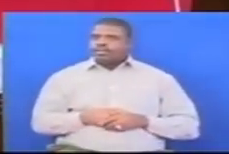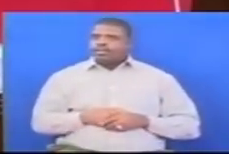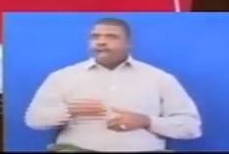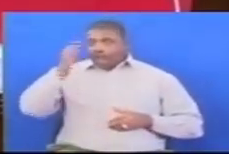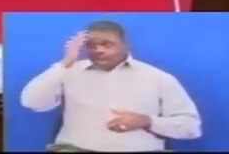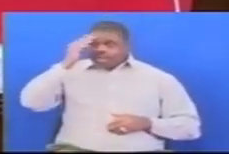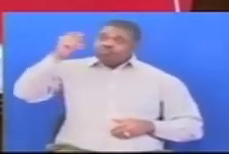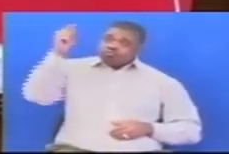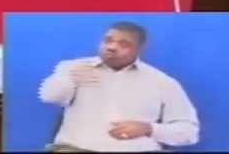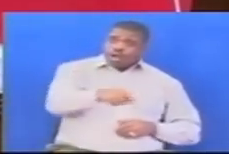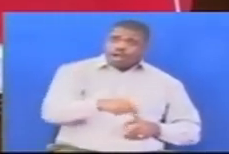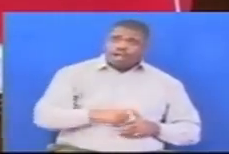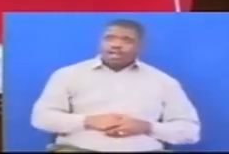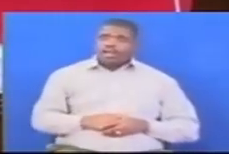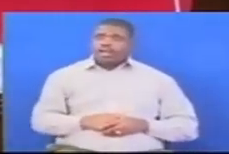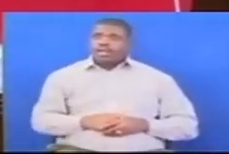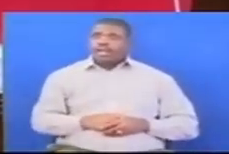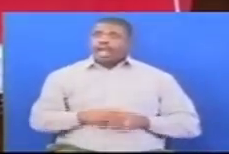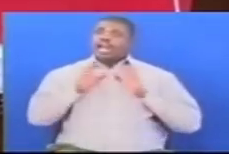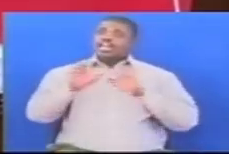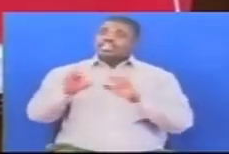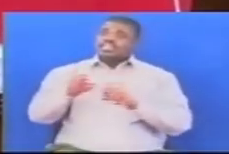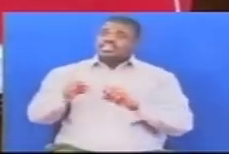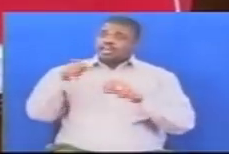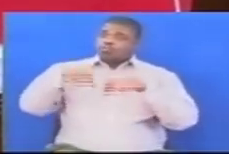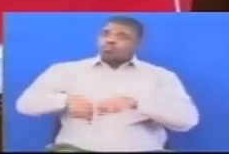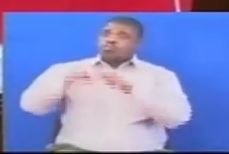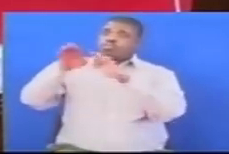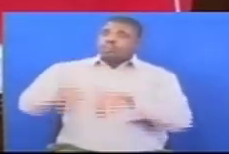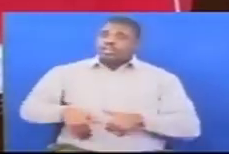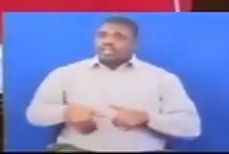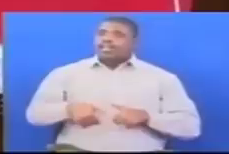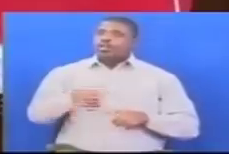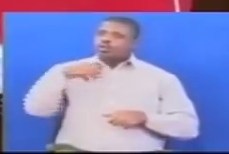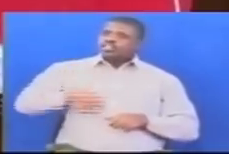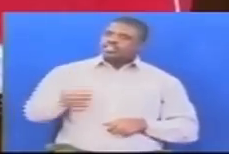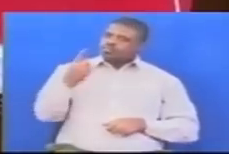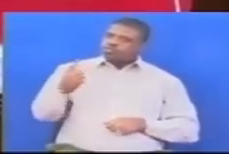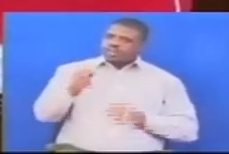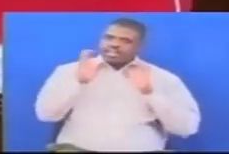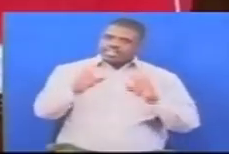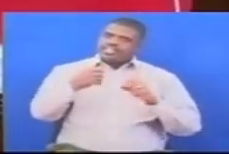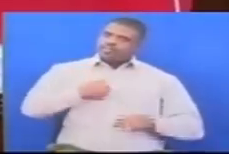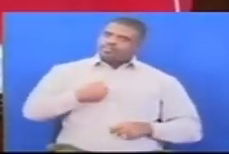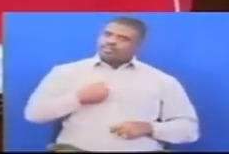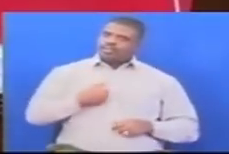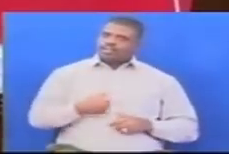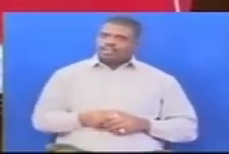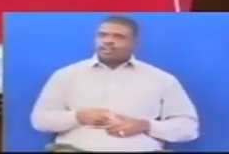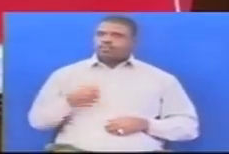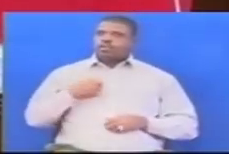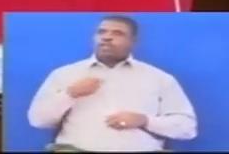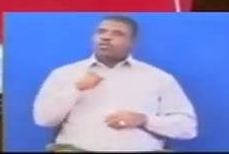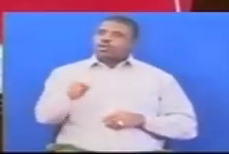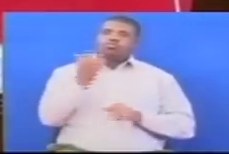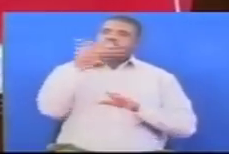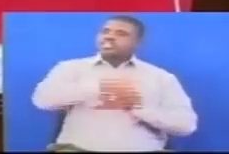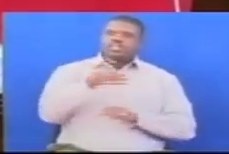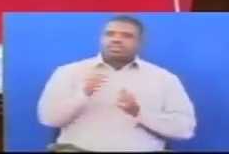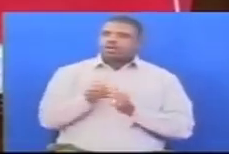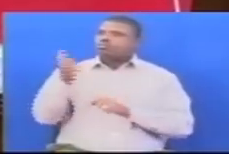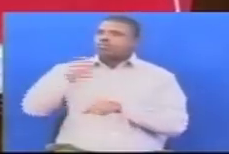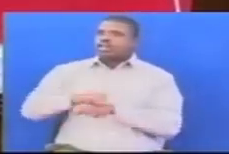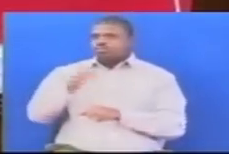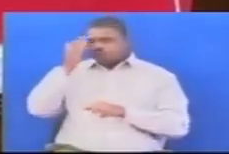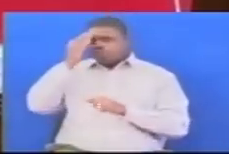Anajijua. Alinitisha mbungeni, waziri moja alinitisha bungeni. Wewe usiingilie mambo ya utaalamu.